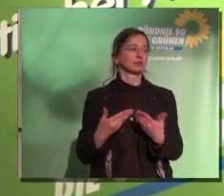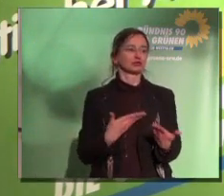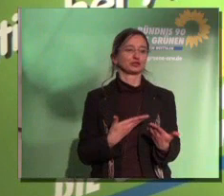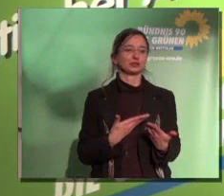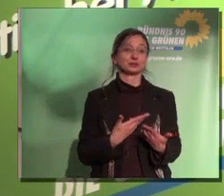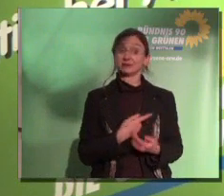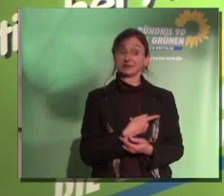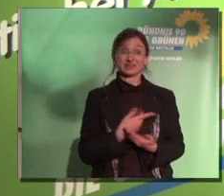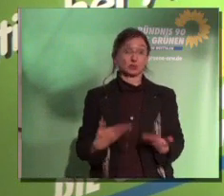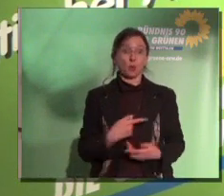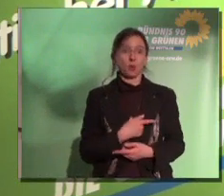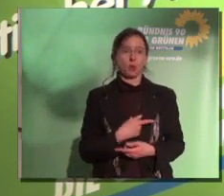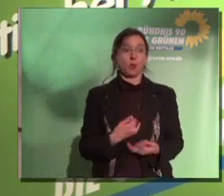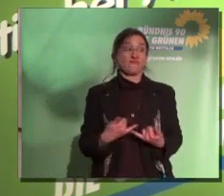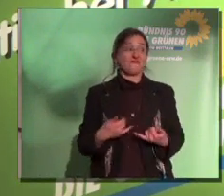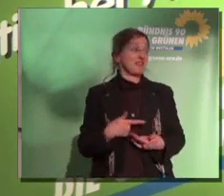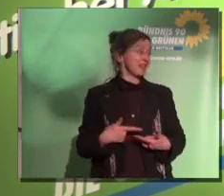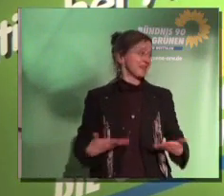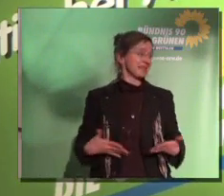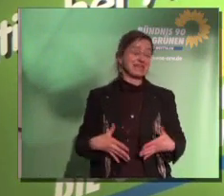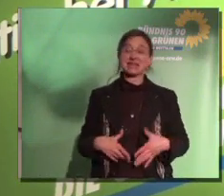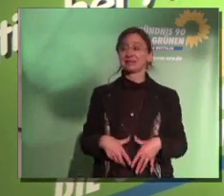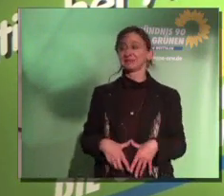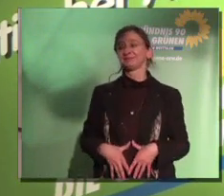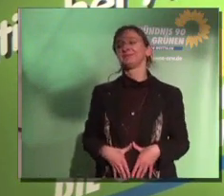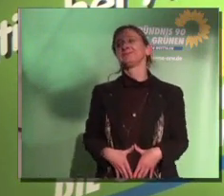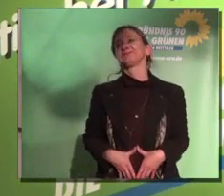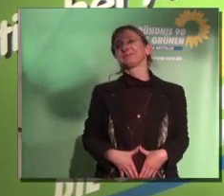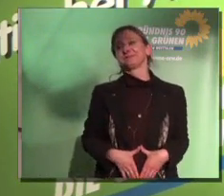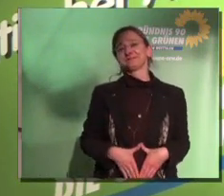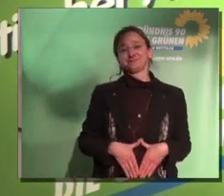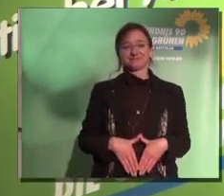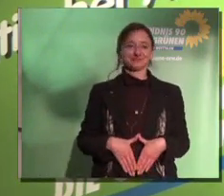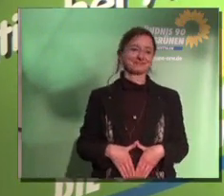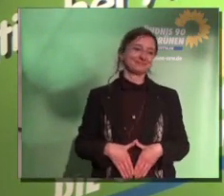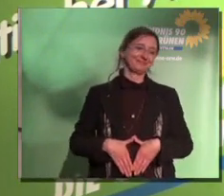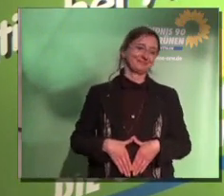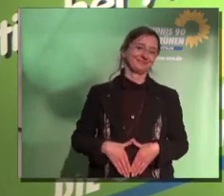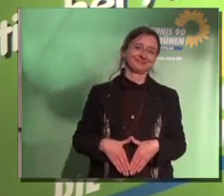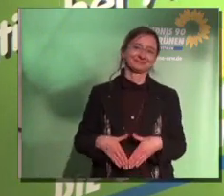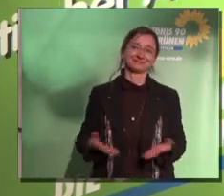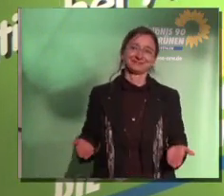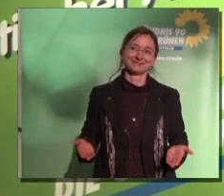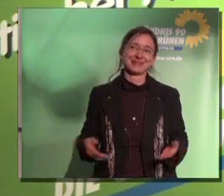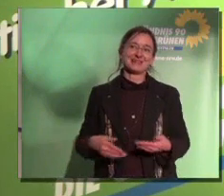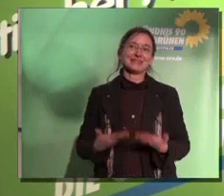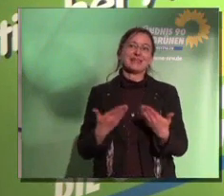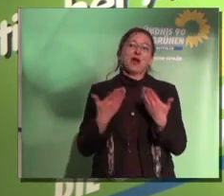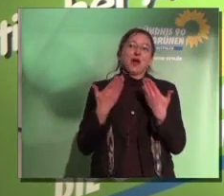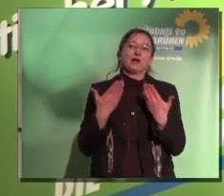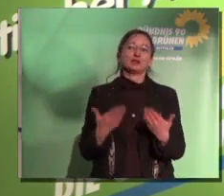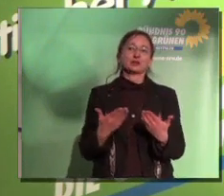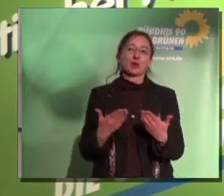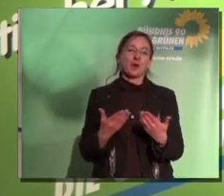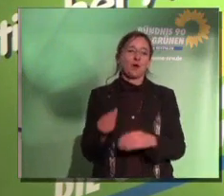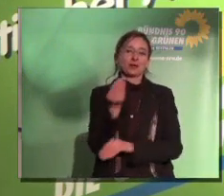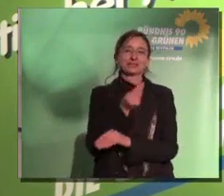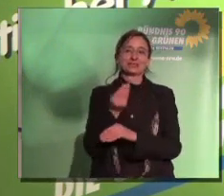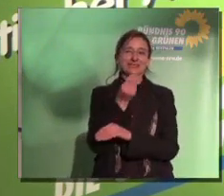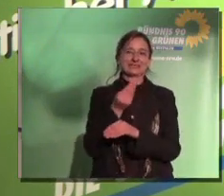so, aber wie macht die nochmal? So, ja. Und ich glaube, das ist dasselbe Zeichen. Nachdem